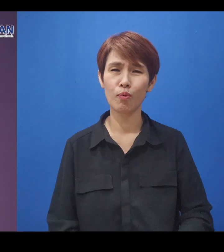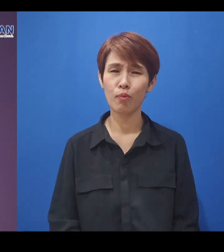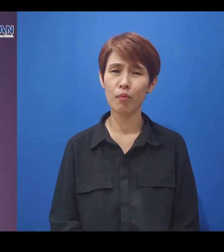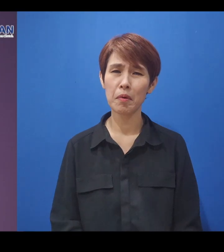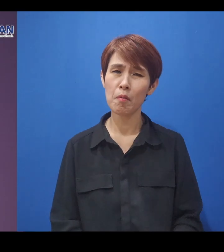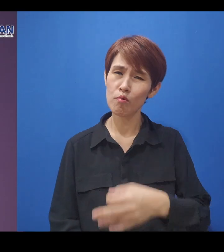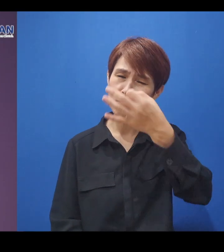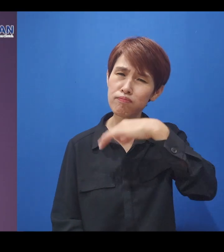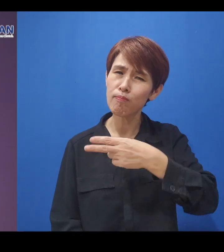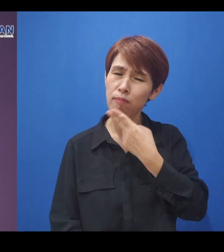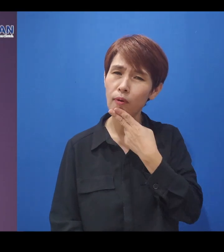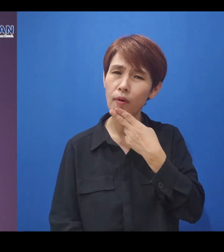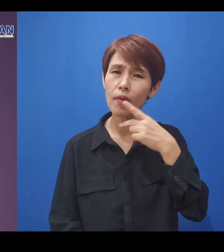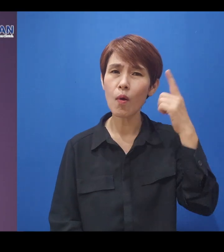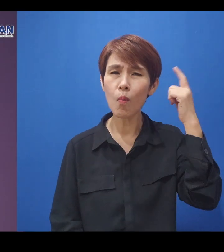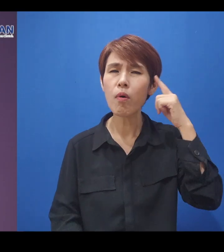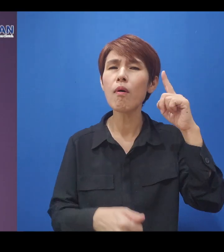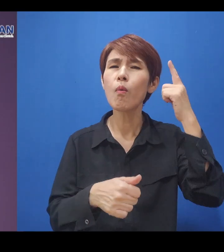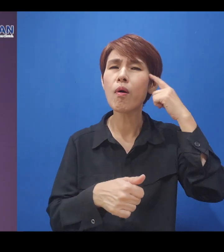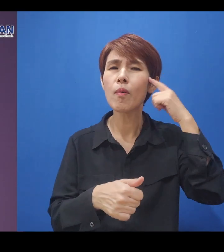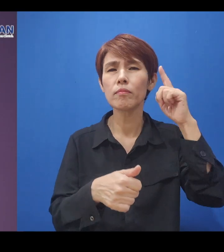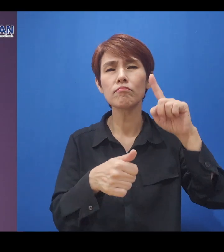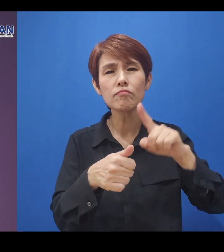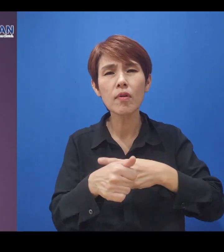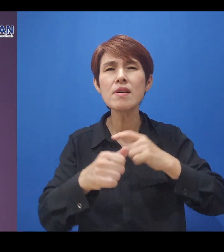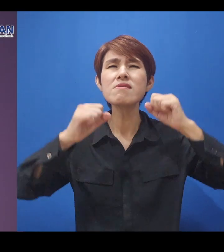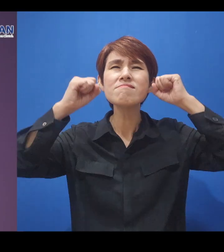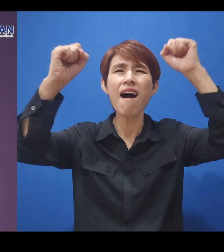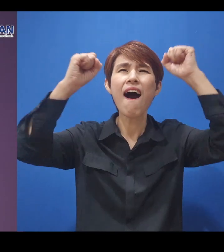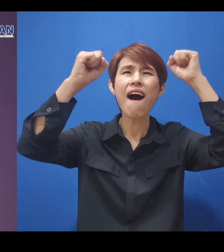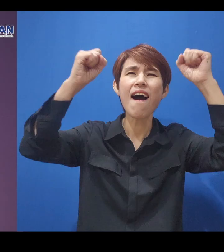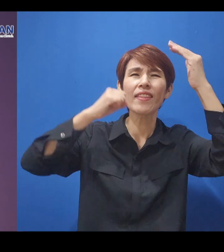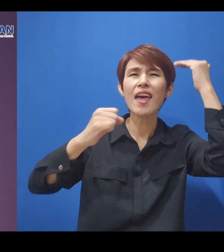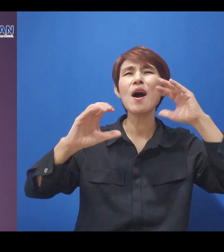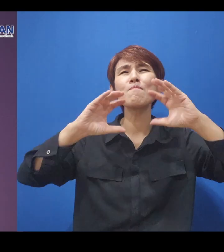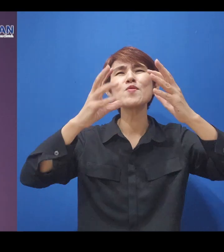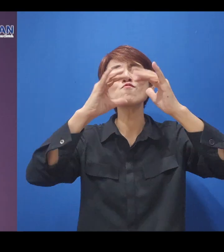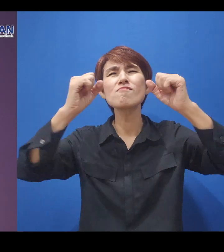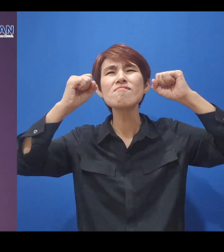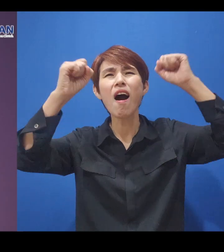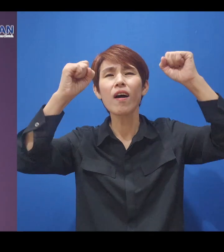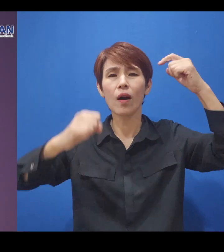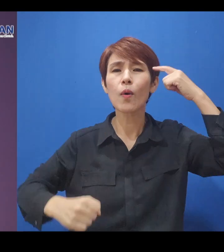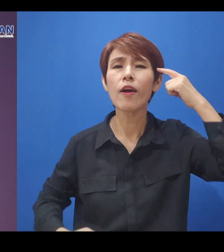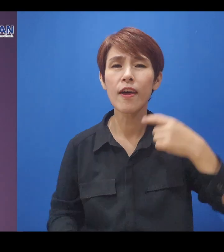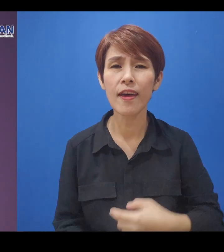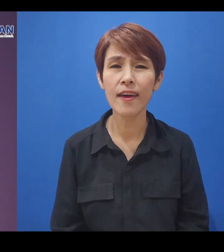별로 유익도 없더구만. 우리는 그날 왜 그렇게 외쳐댔을까요?